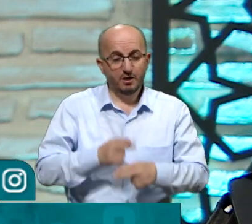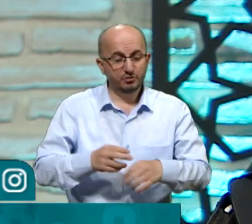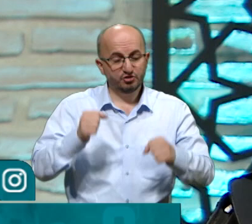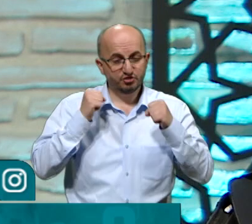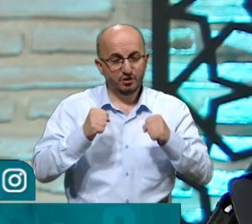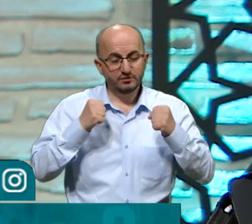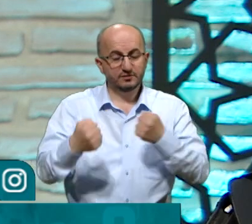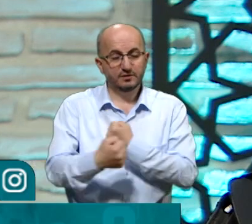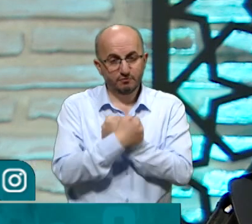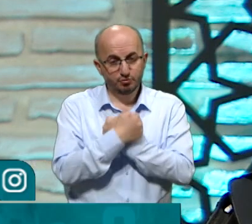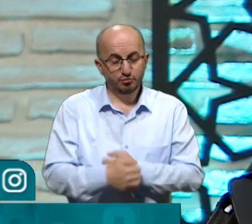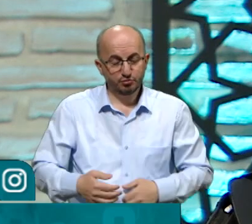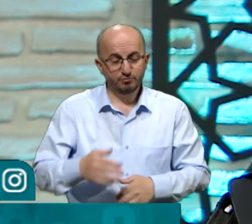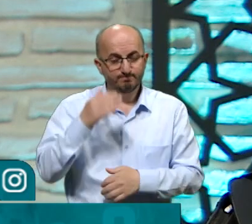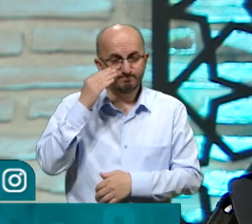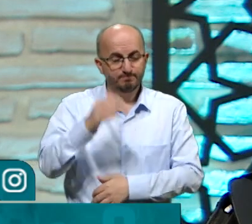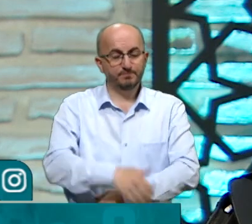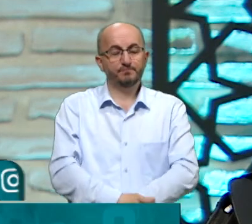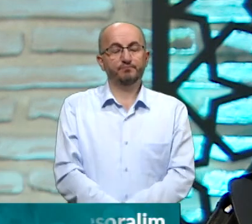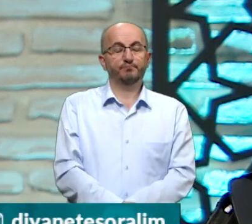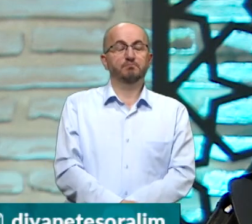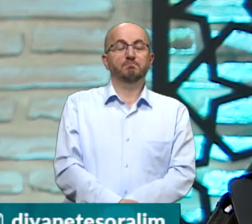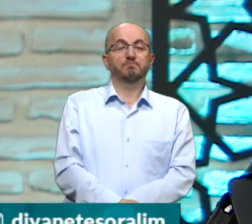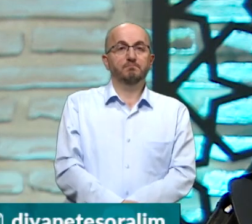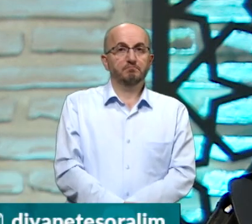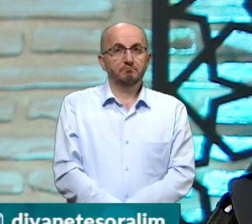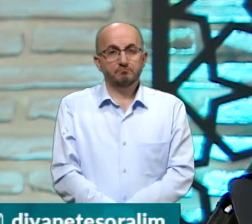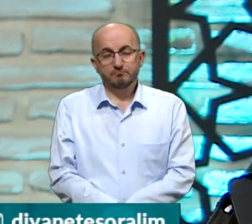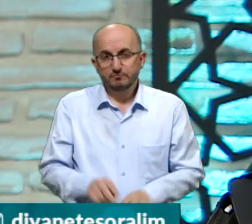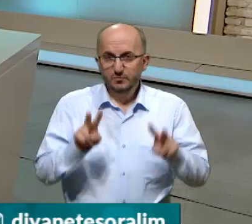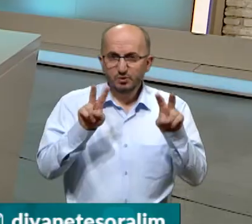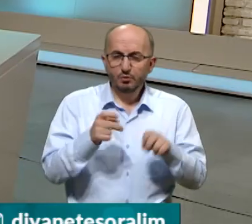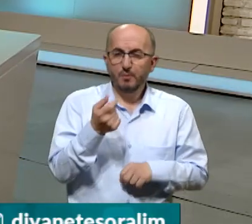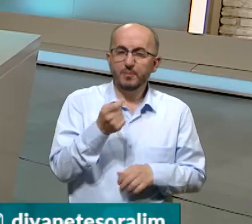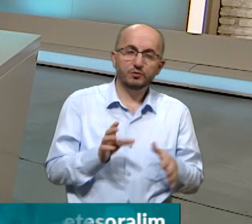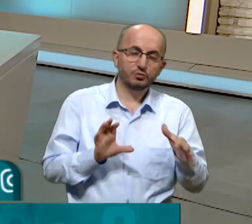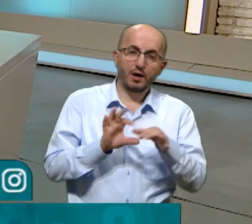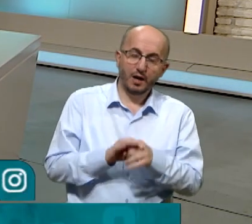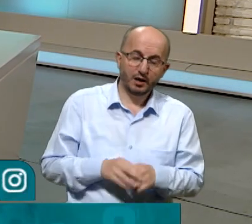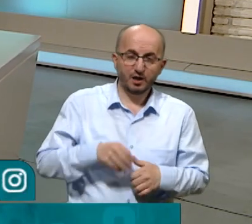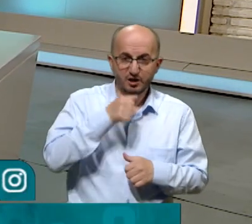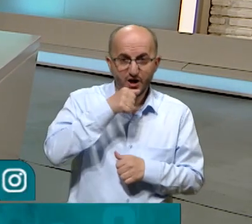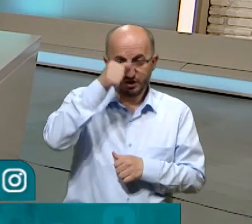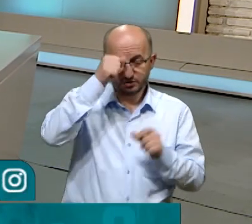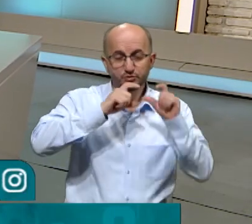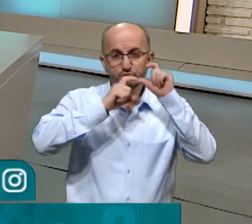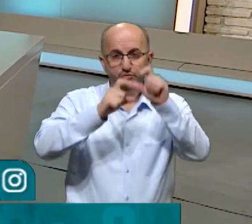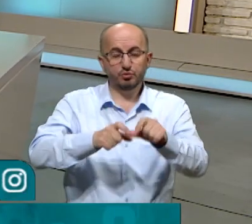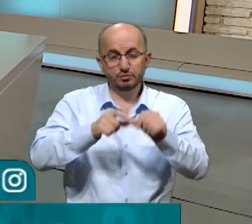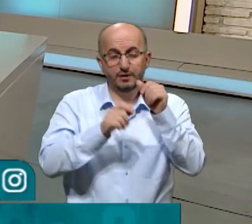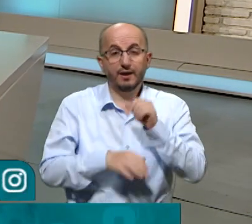saatinize kavuşursunuz bursamıza selam olsun Hayırlı akşamlar konuyla biraz olsun alakalı Hocam yine bir hack sorusu